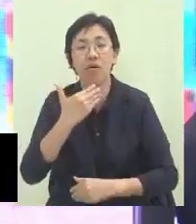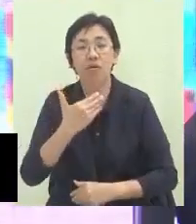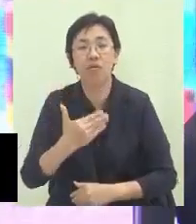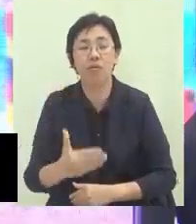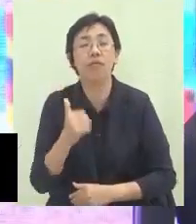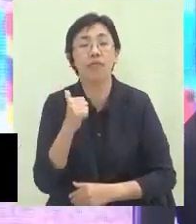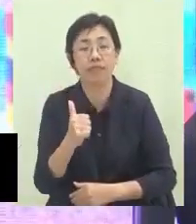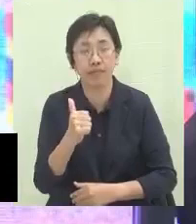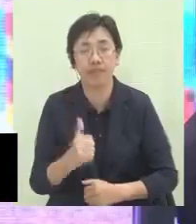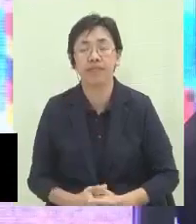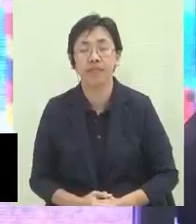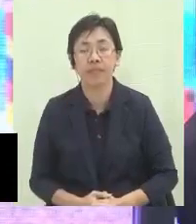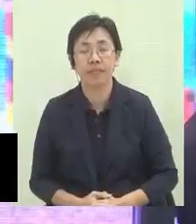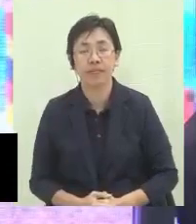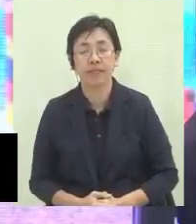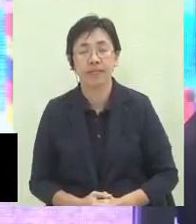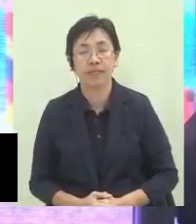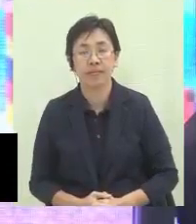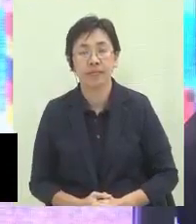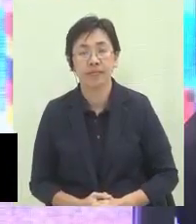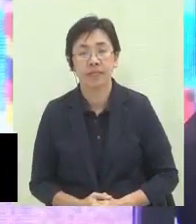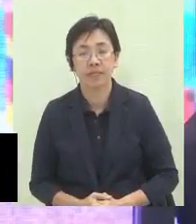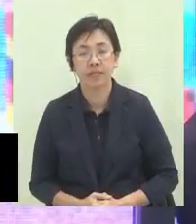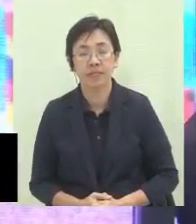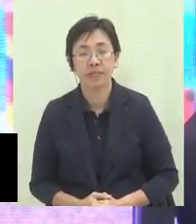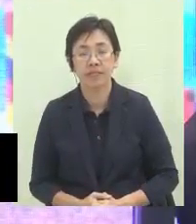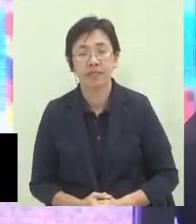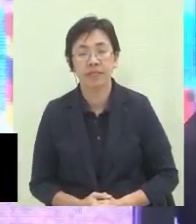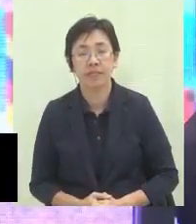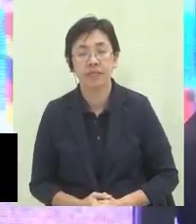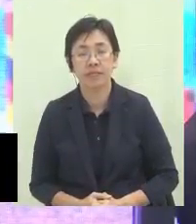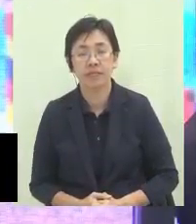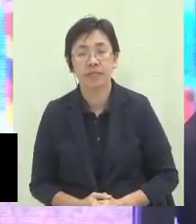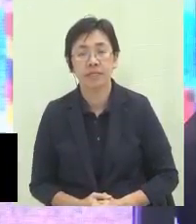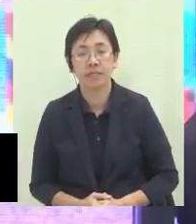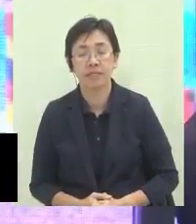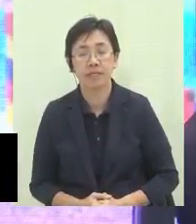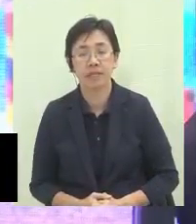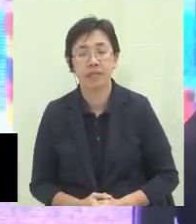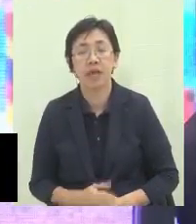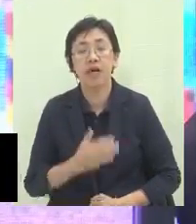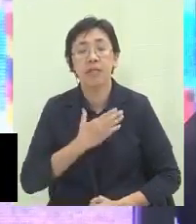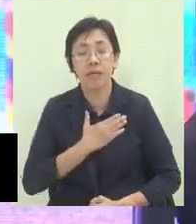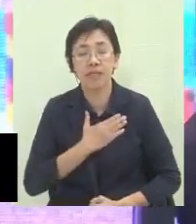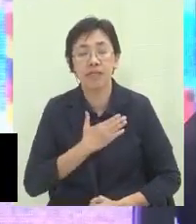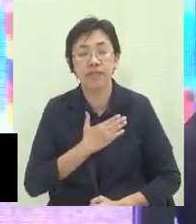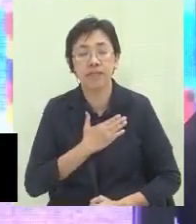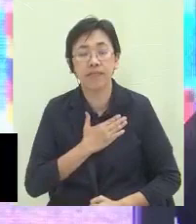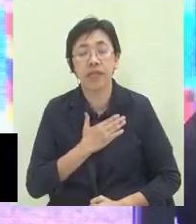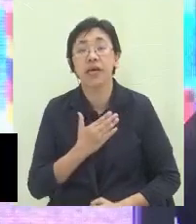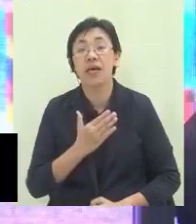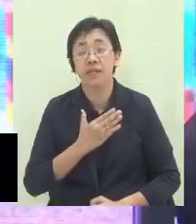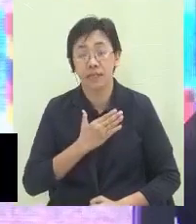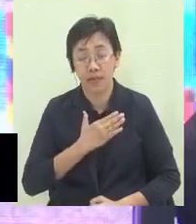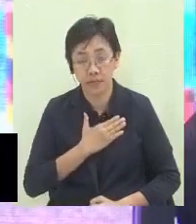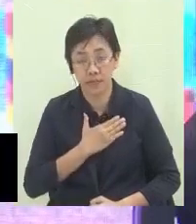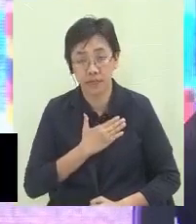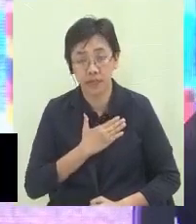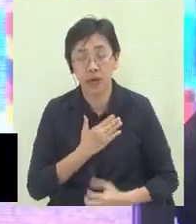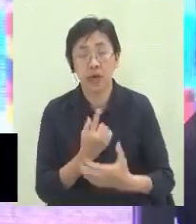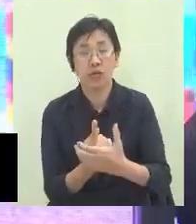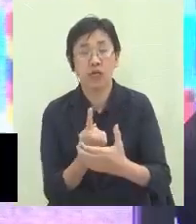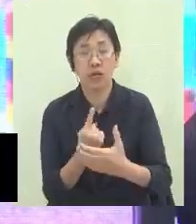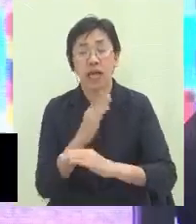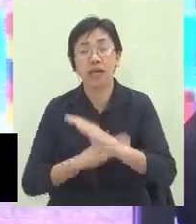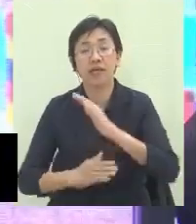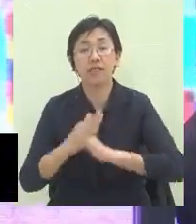ดังนั้น กระผม ดังนั้นกระผมในฐานะตัวแทนคนพิ